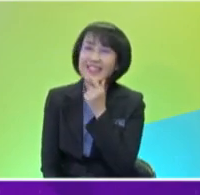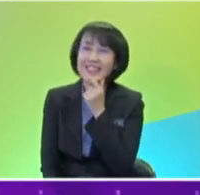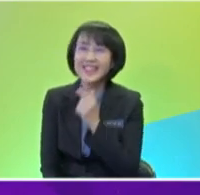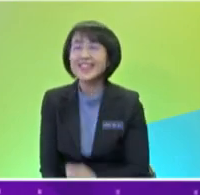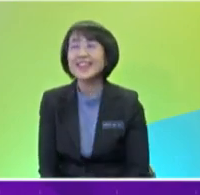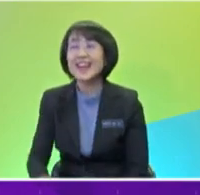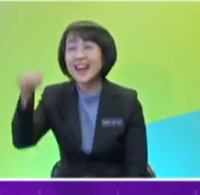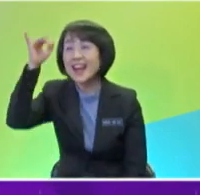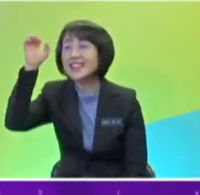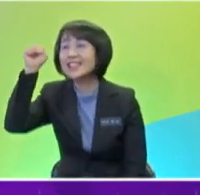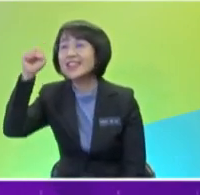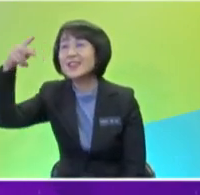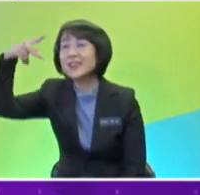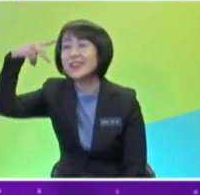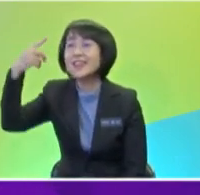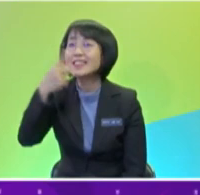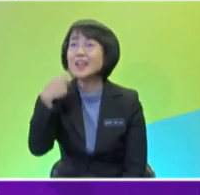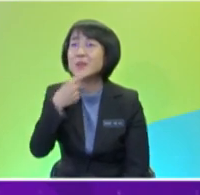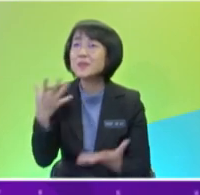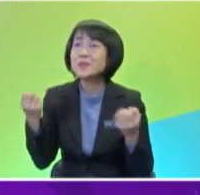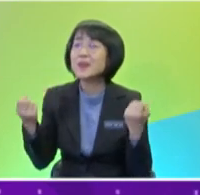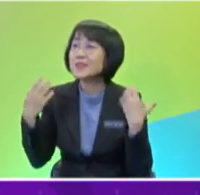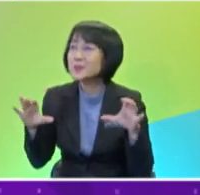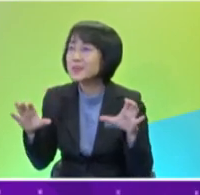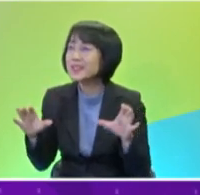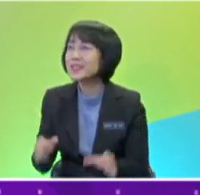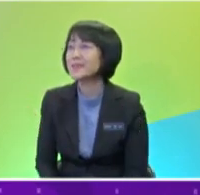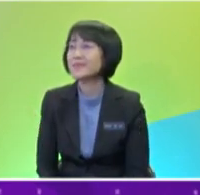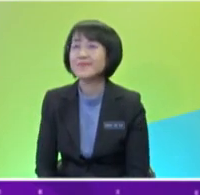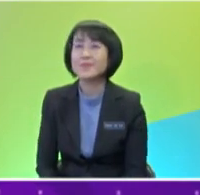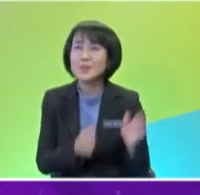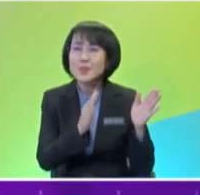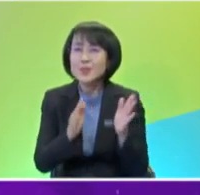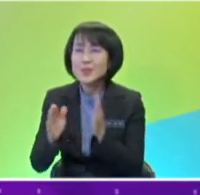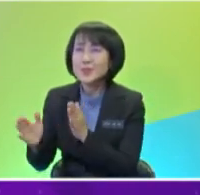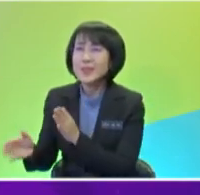ataupun pugalente terbalikkan saja perkataan tersebut